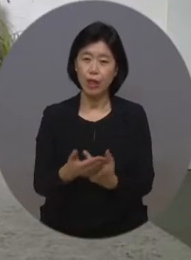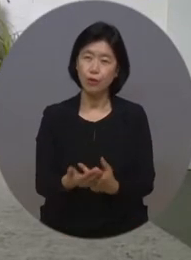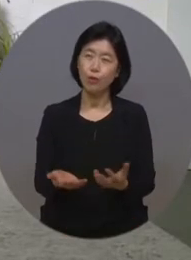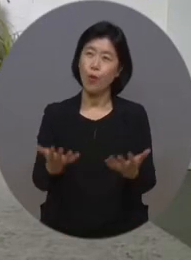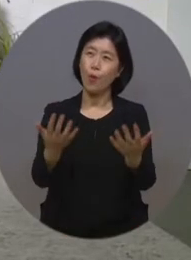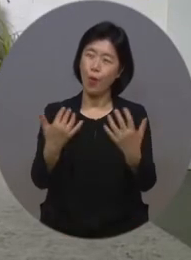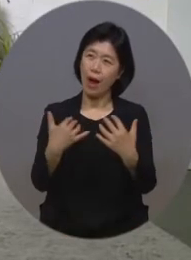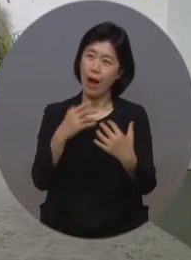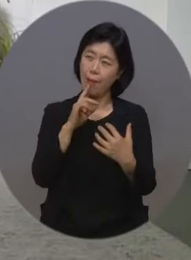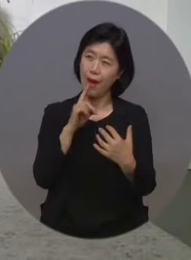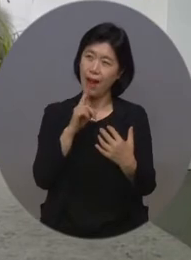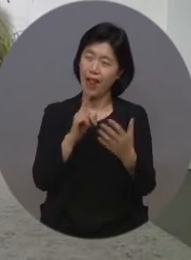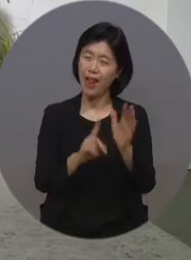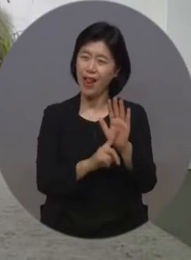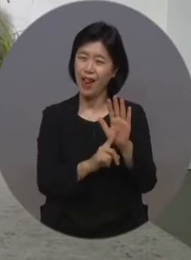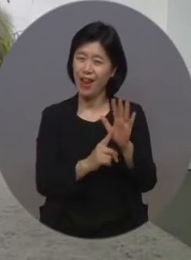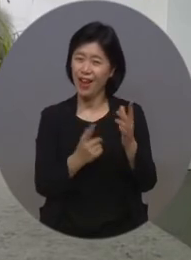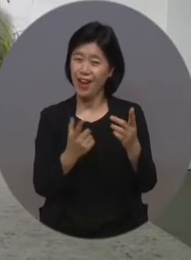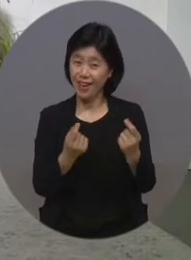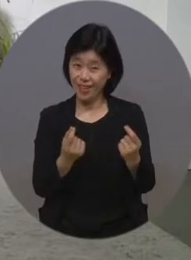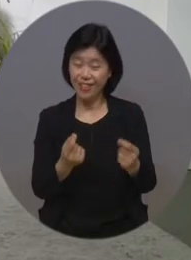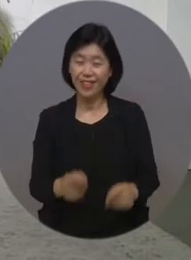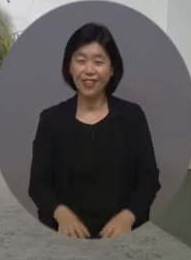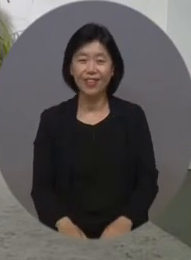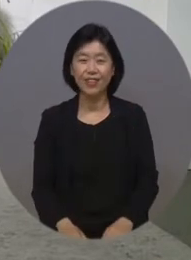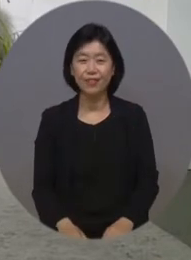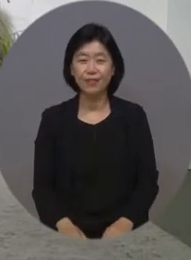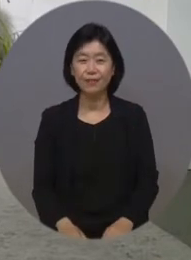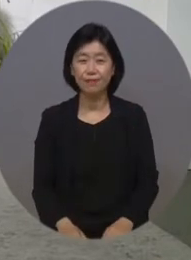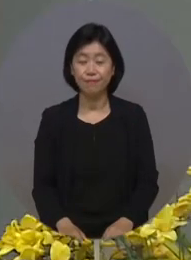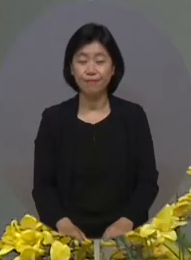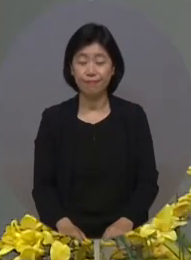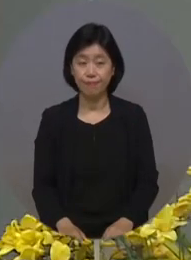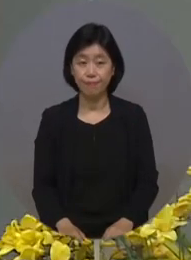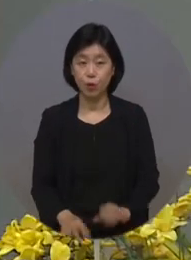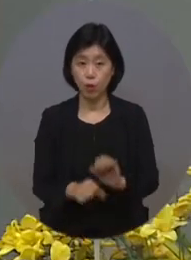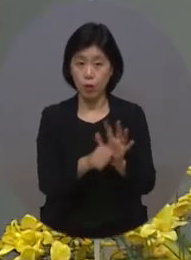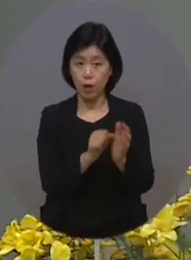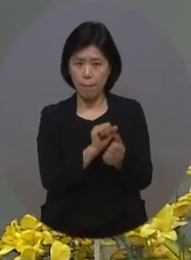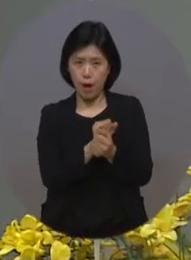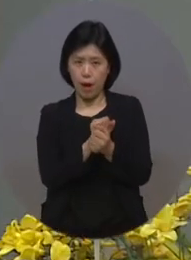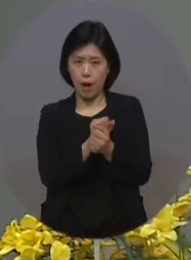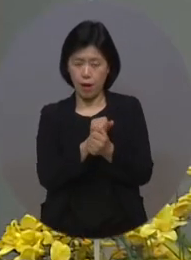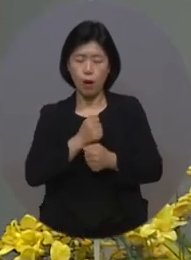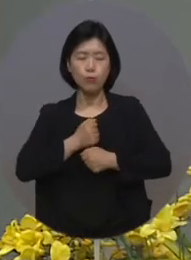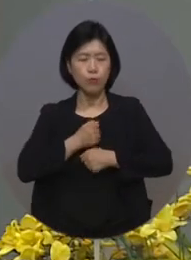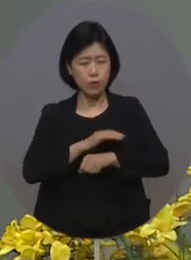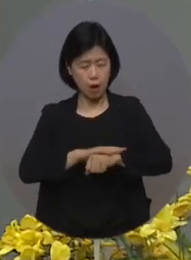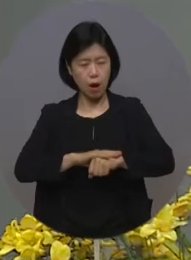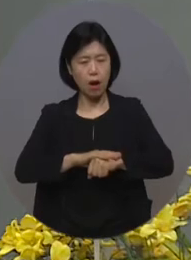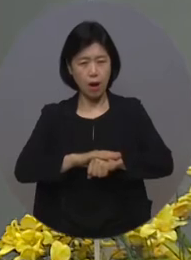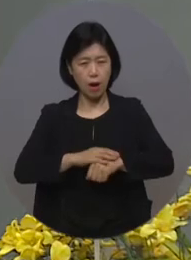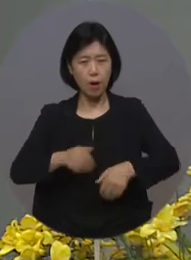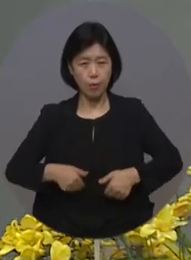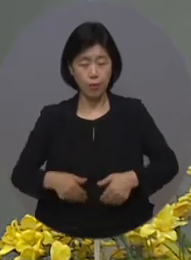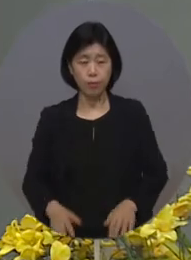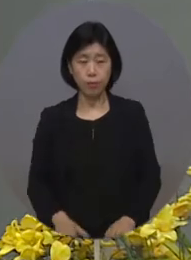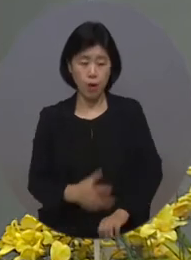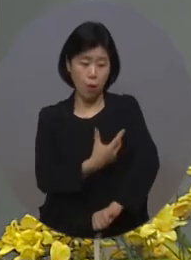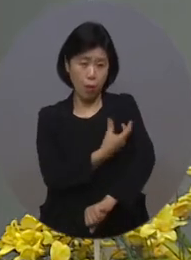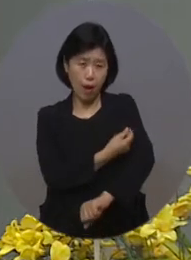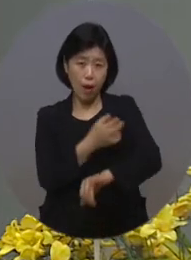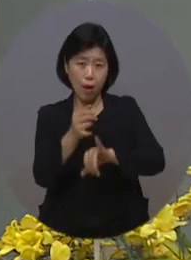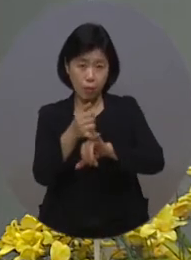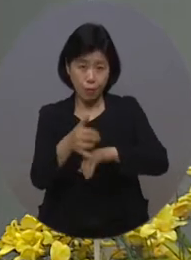창시자 그 시청자 분들의 핵의 된거 가진 것 같은데 찰 때는 방 역시 제대로 지켜야 됩니다 그러냐 백신 듣고 맞을 분은 꼭